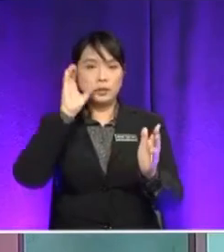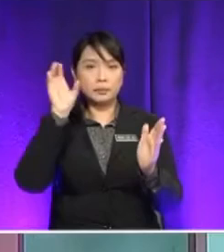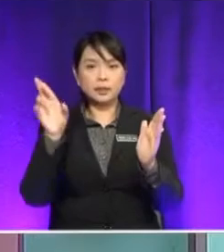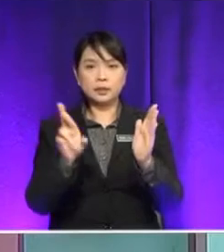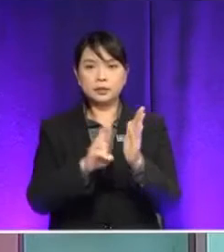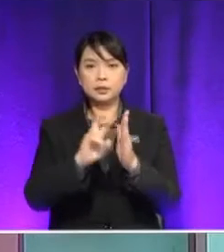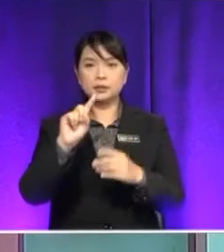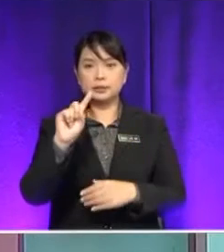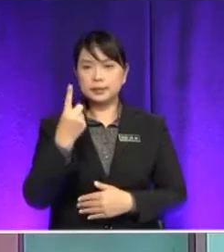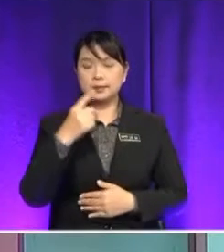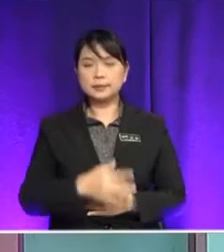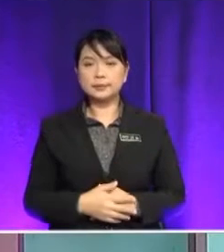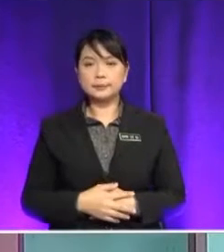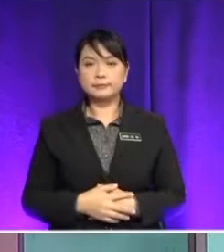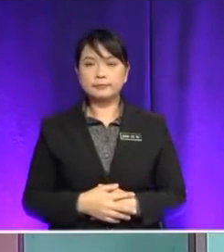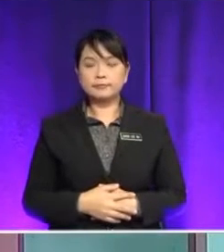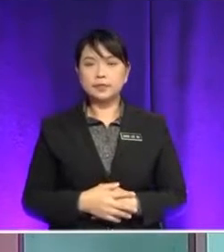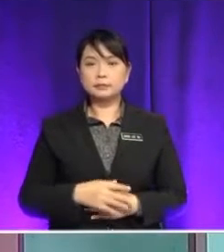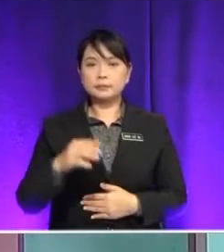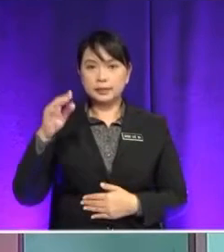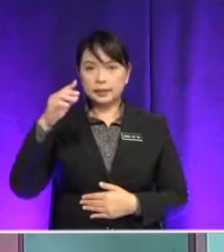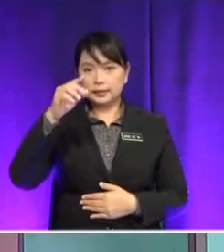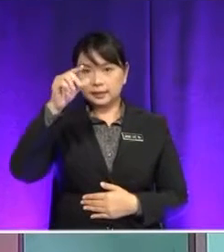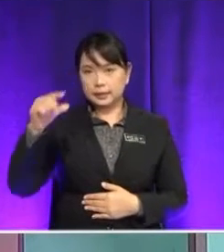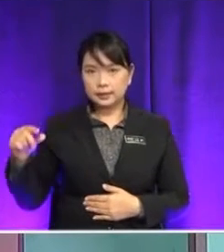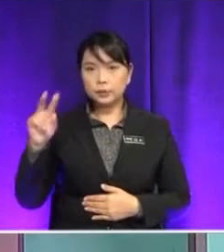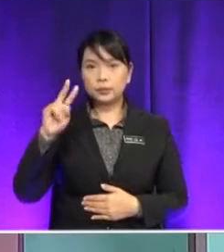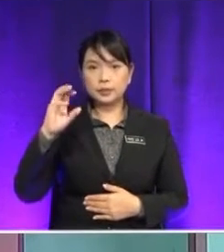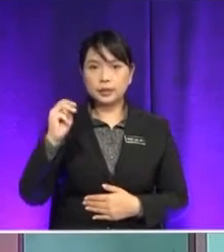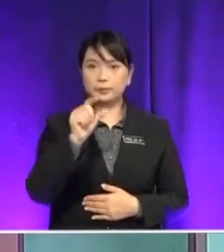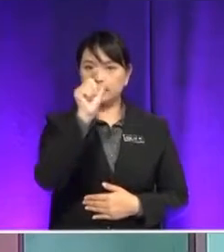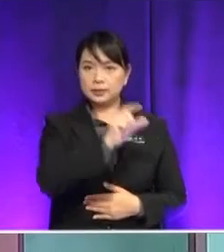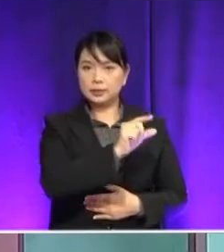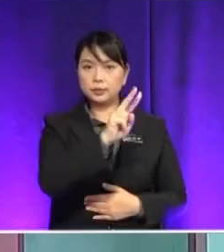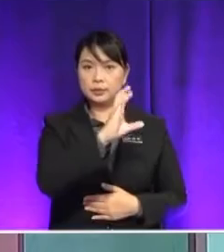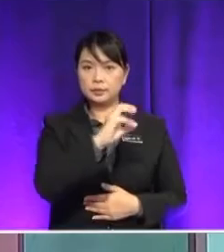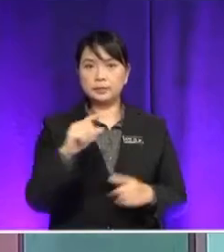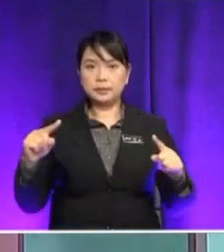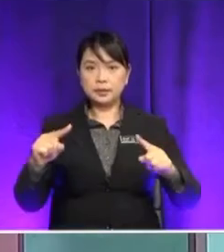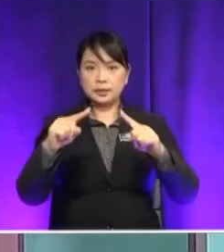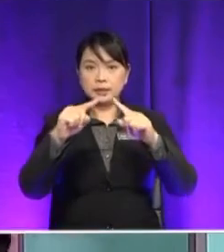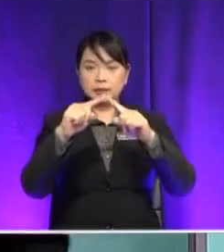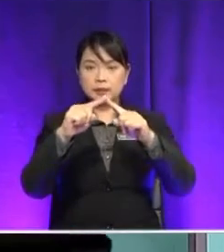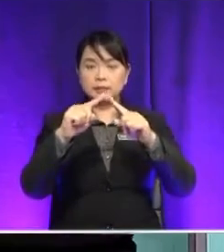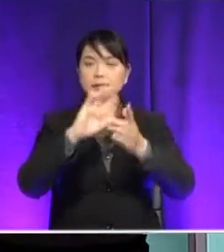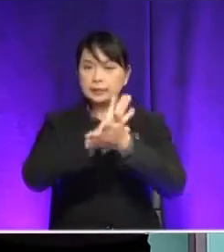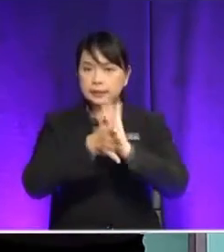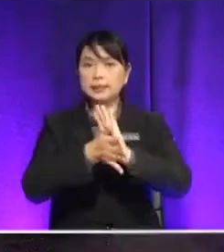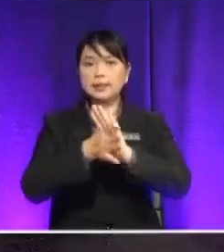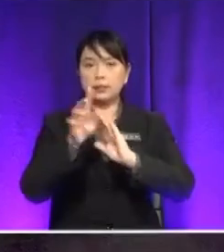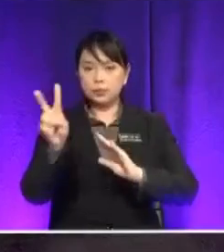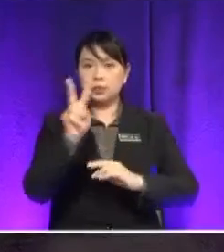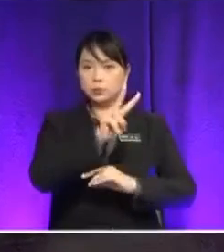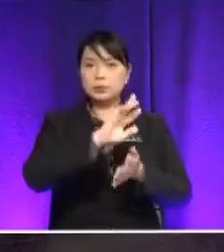pagi menembaknya kita alami tembak ya biar dia fikirkan Bravo nilainya di sini ya bercantum dan betina Desa jawabannya 44